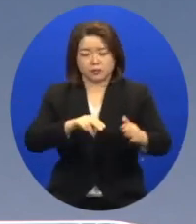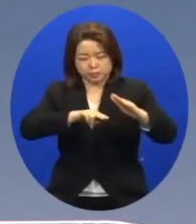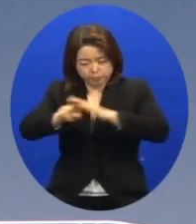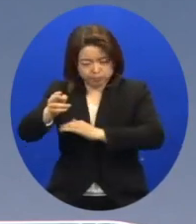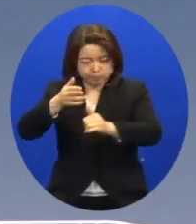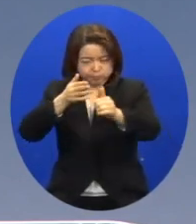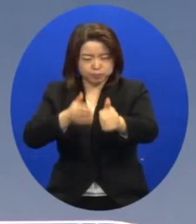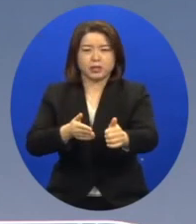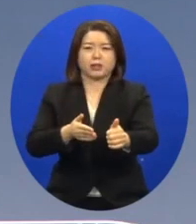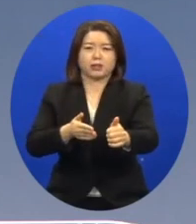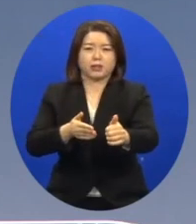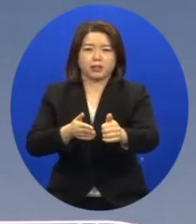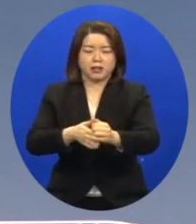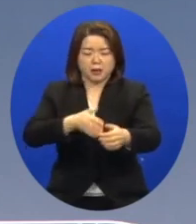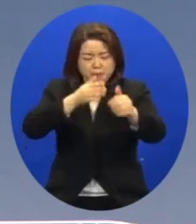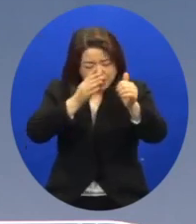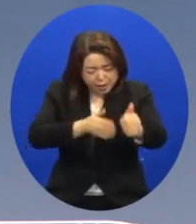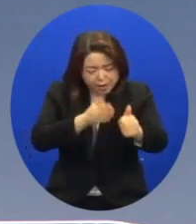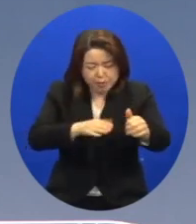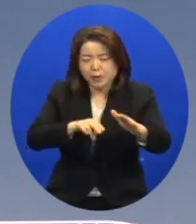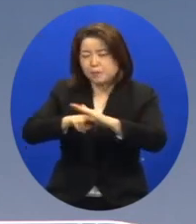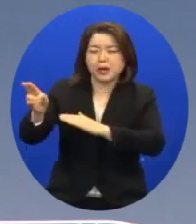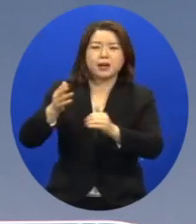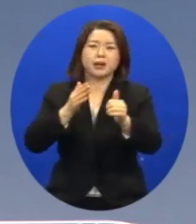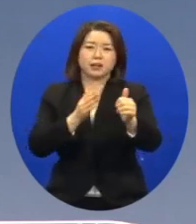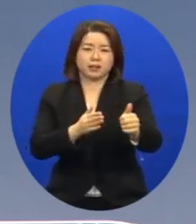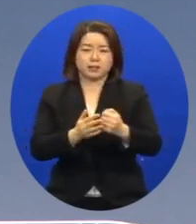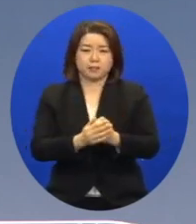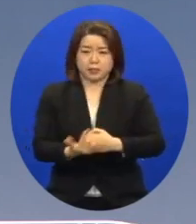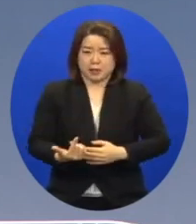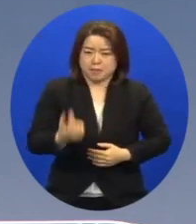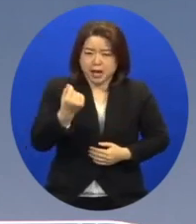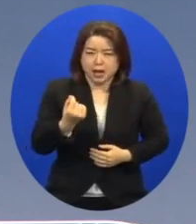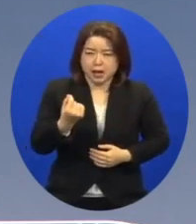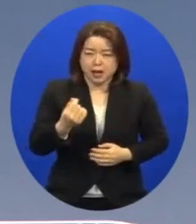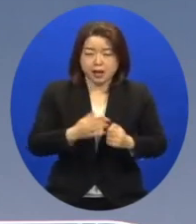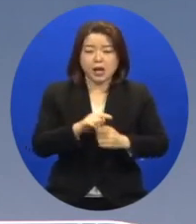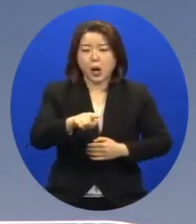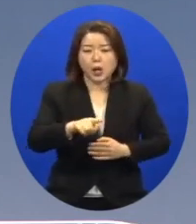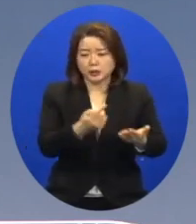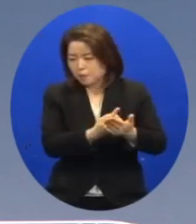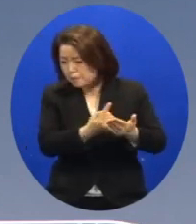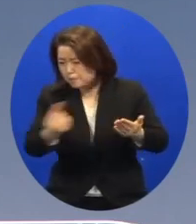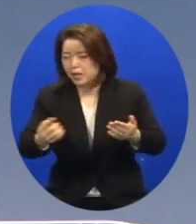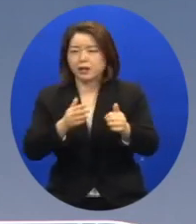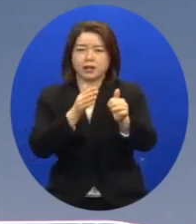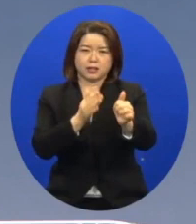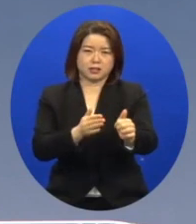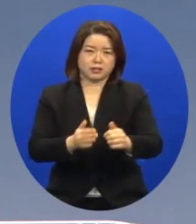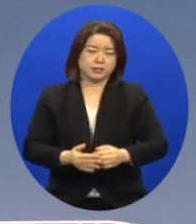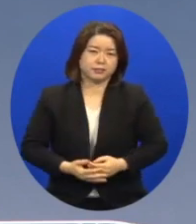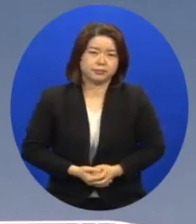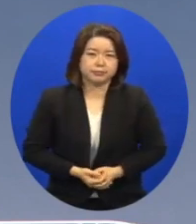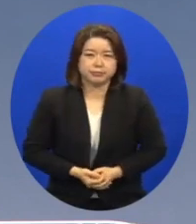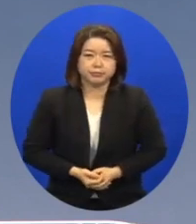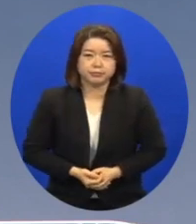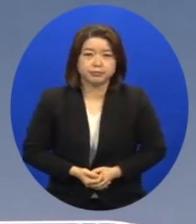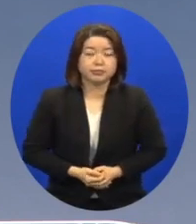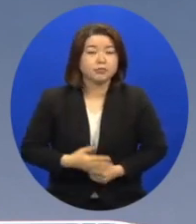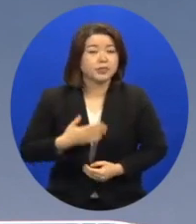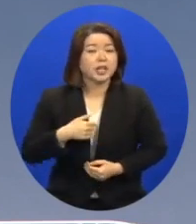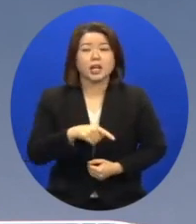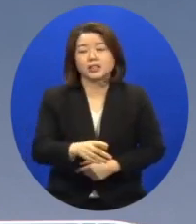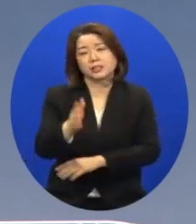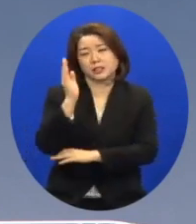하십시오 제발 타란 하십시오 어서 속히 달랑 하십시오 저는 이